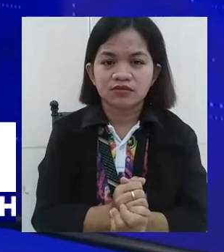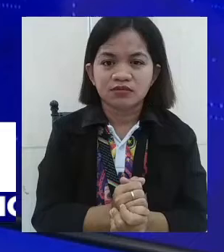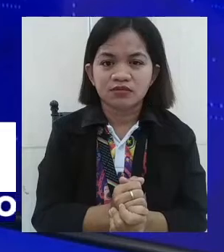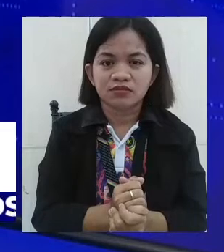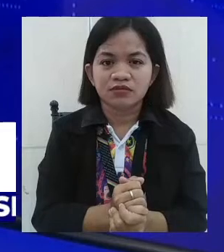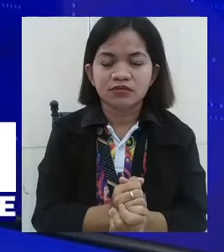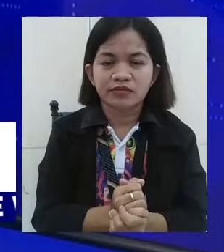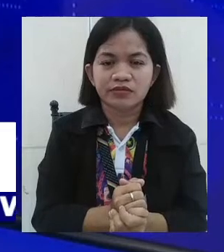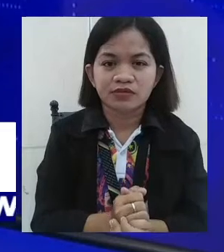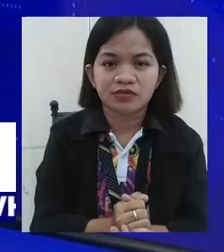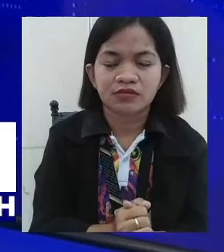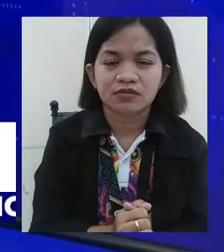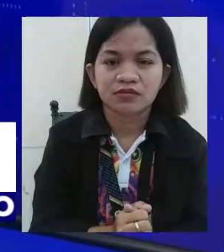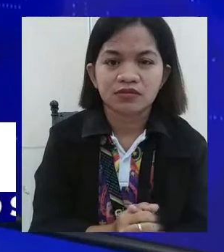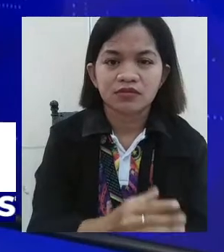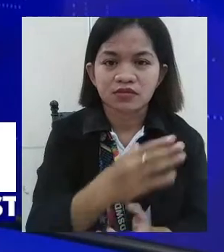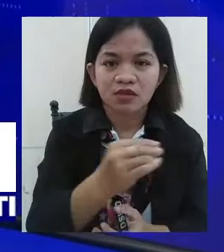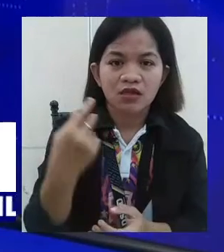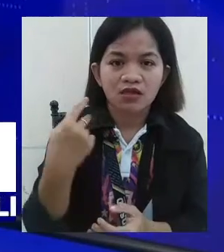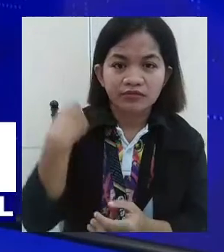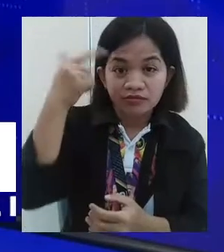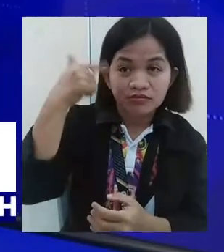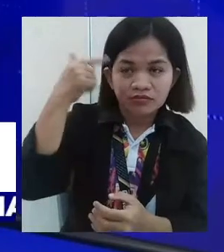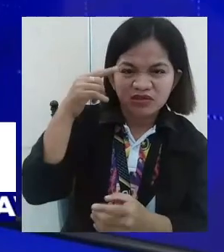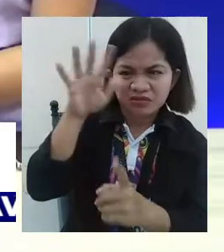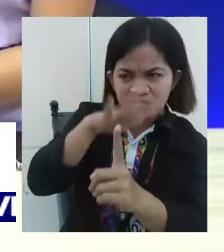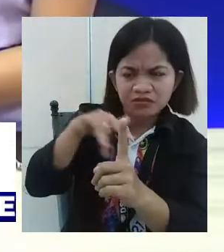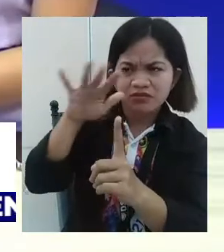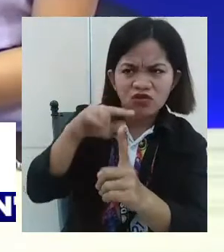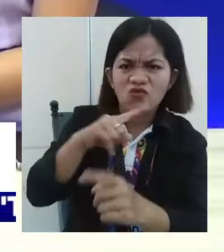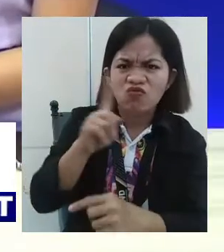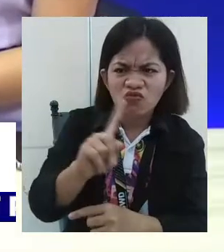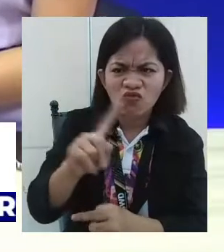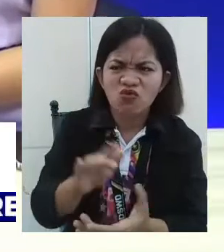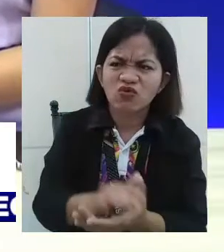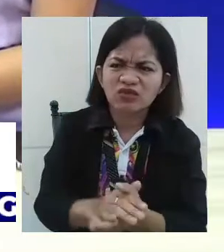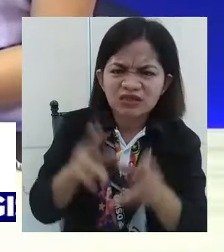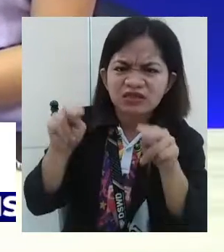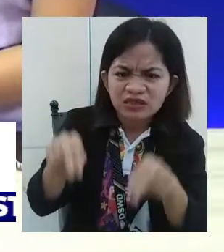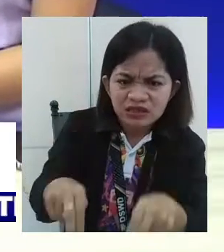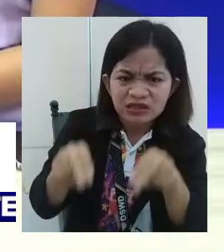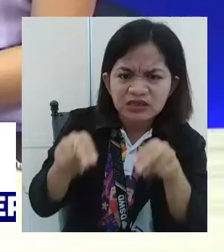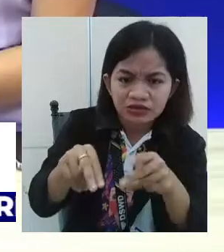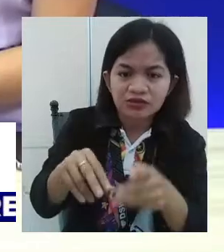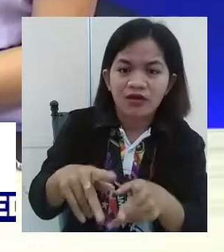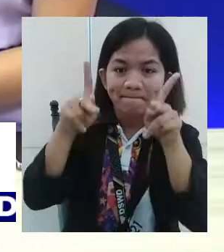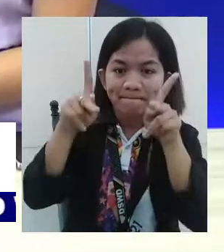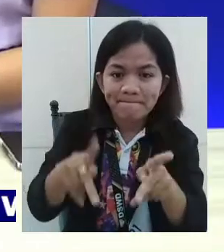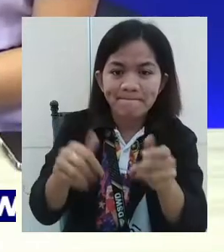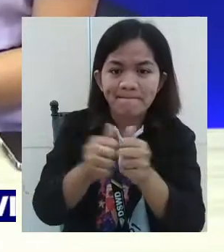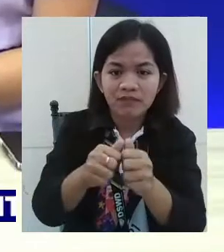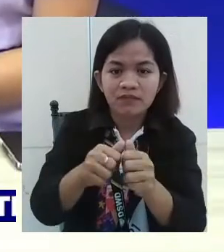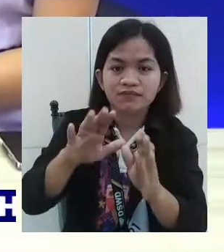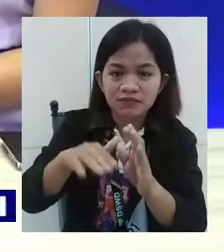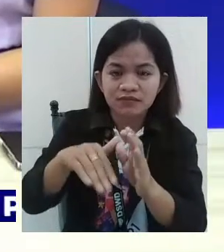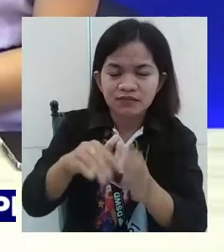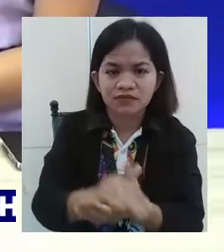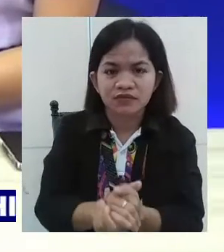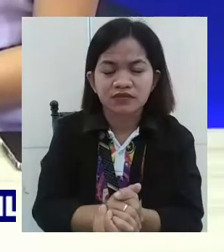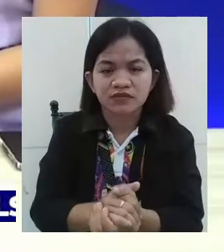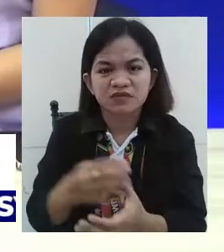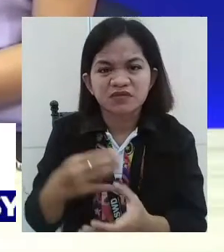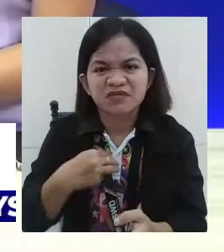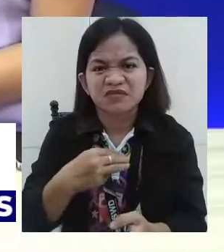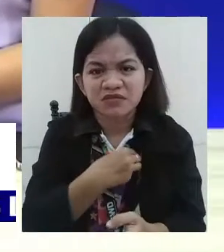halimbawa, titingnan yung mga pangangailangan ng persons with disabilities. Dahil ang miyembro dyan, maliban sa mga national agencies